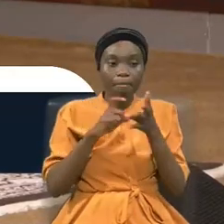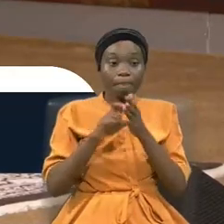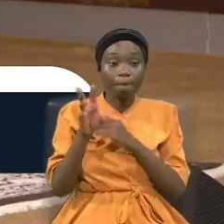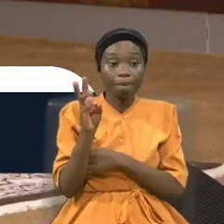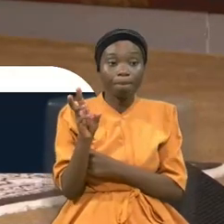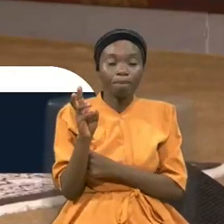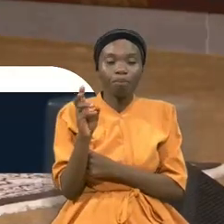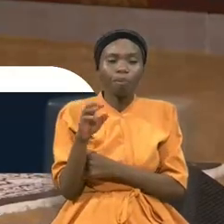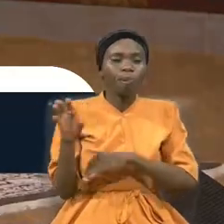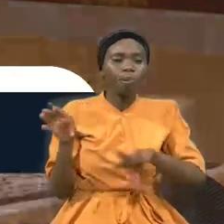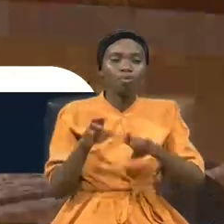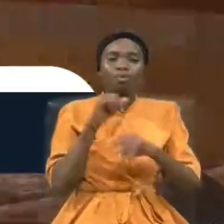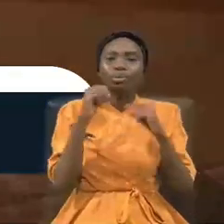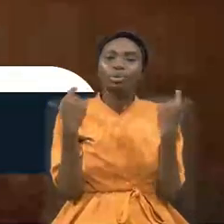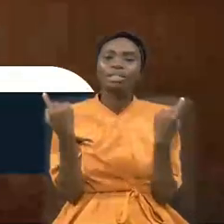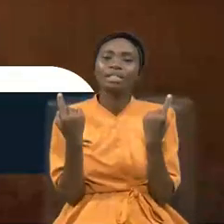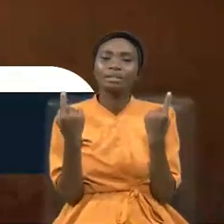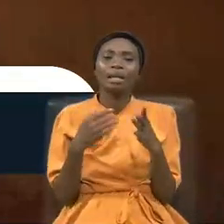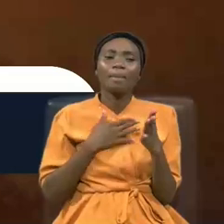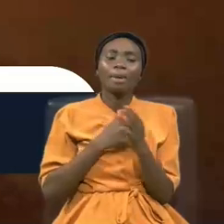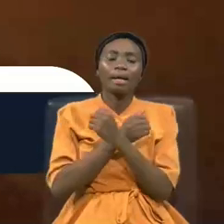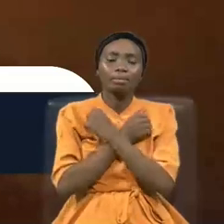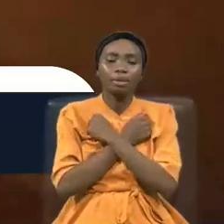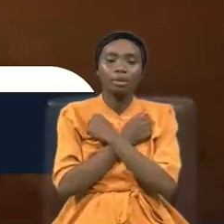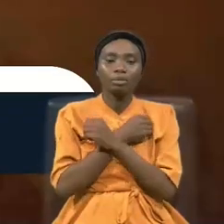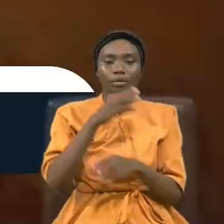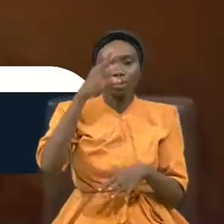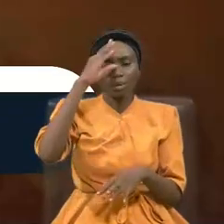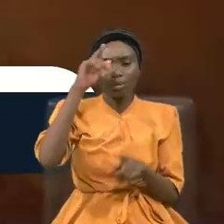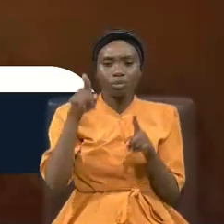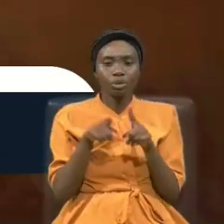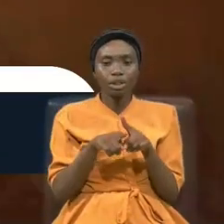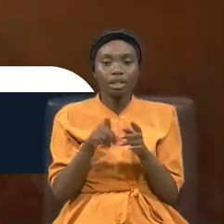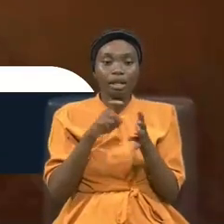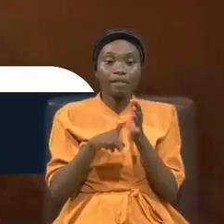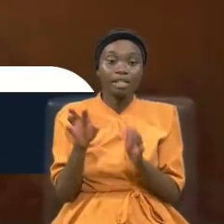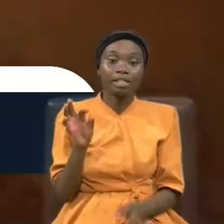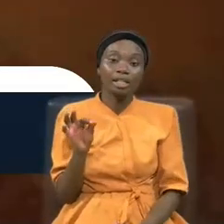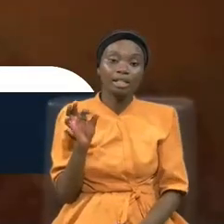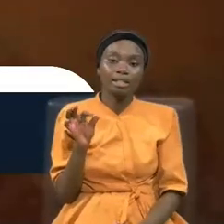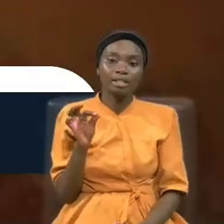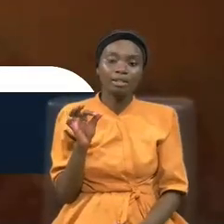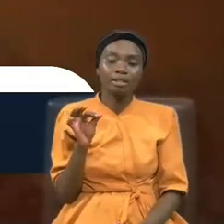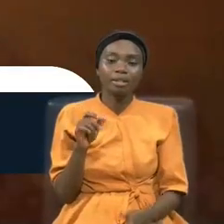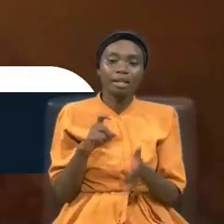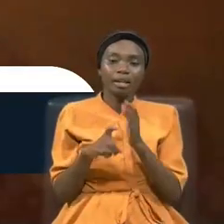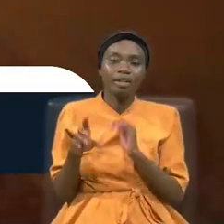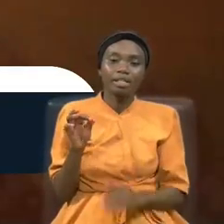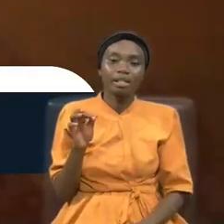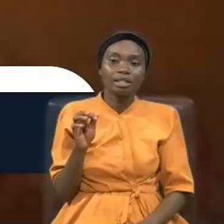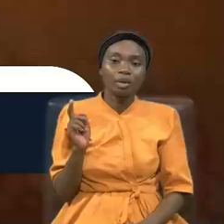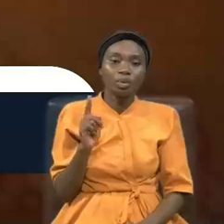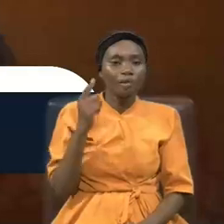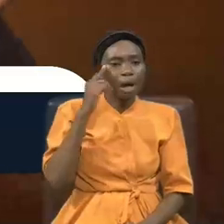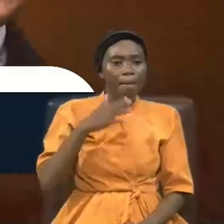16. Ne vous y trompez pas, mes frères bien-aimés, 19. Sachez-le,